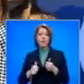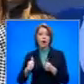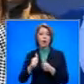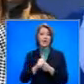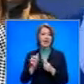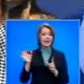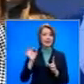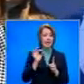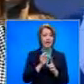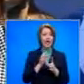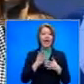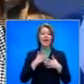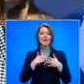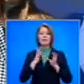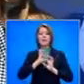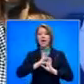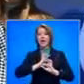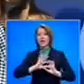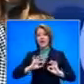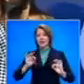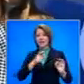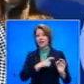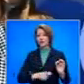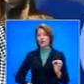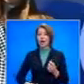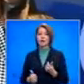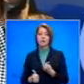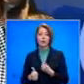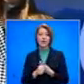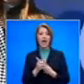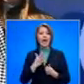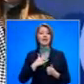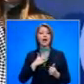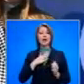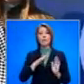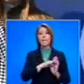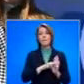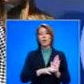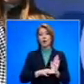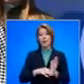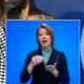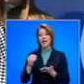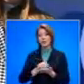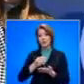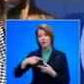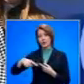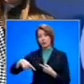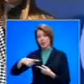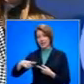Да имаме ясните национални приоритети, да има програма за ускорено икономическо развитие